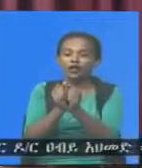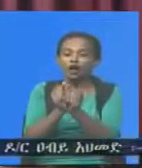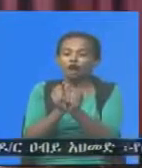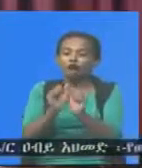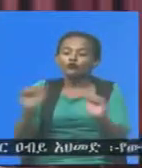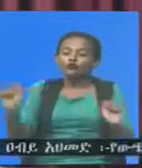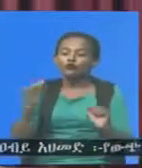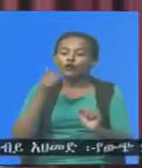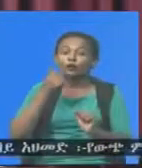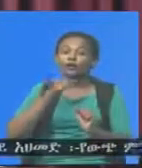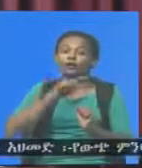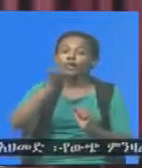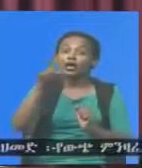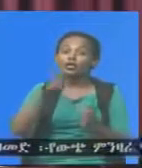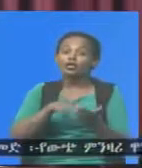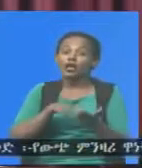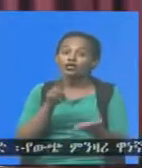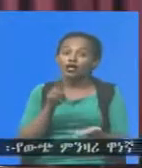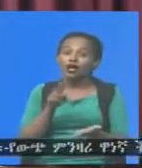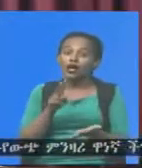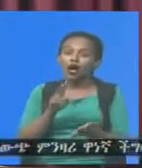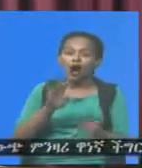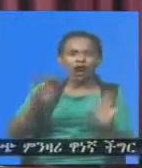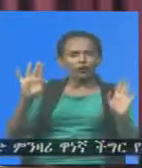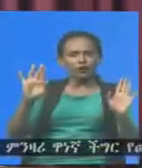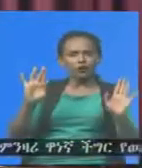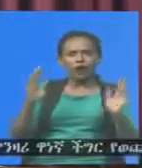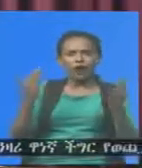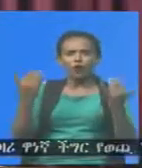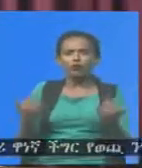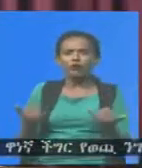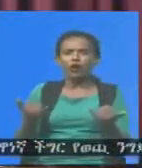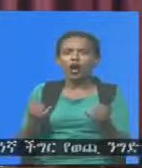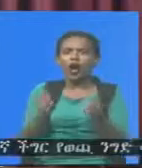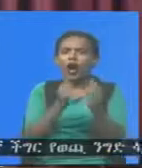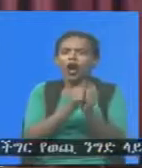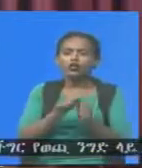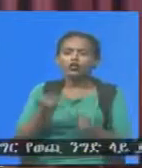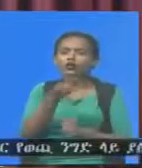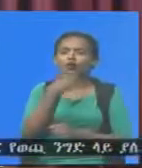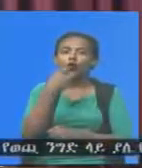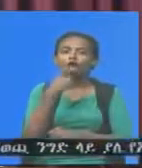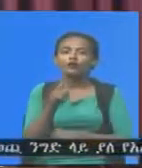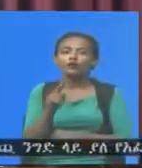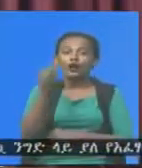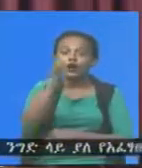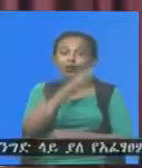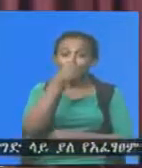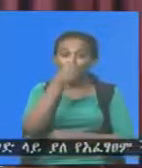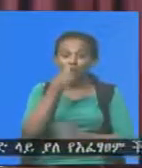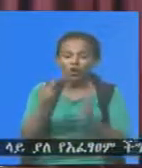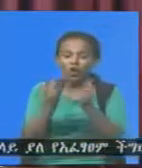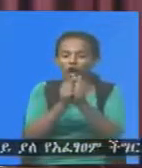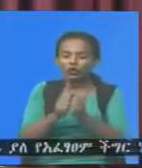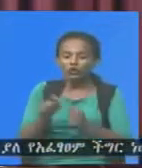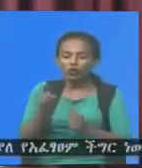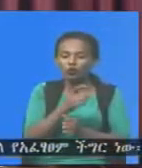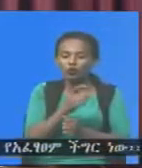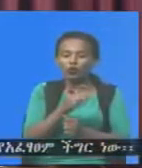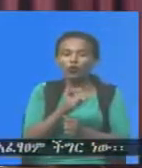ጥያቄ ስናነሳ አይ አሁንማ አንድ እየሆናችሁ ነው፣ ኢትዮጵያን አንድ ከሆኑ እኮ